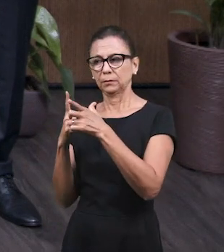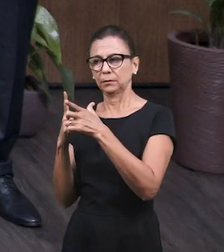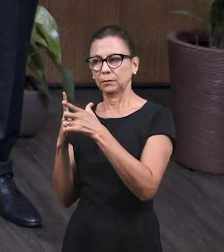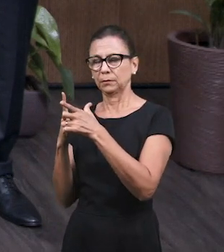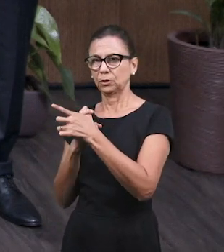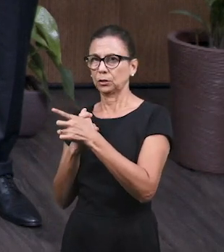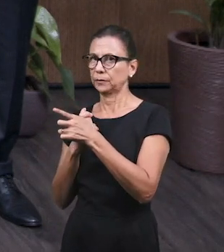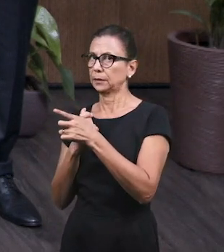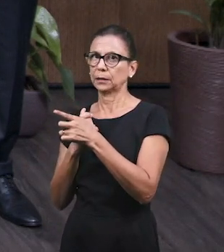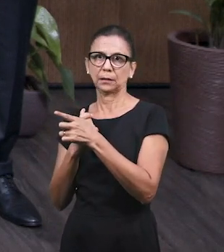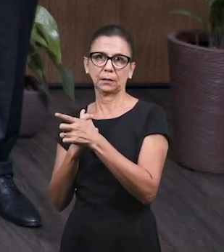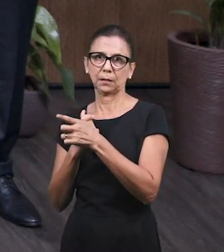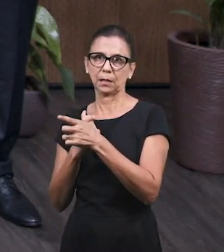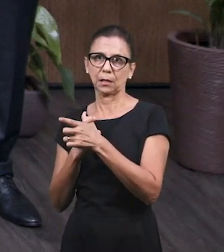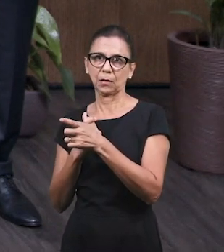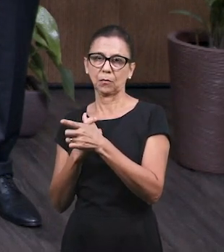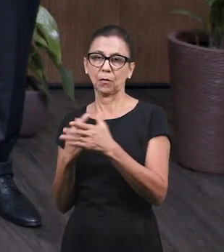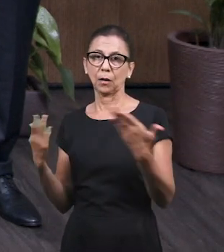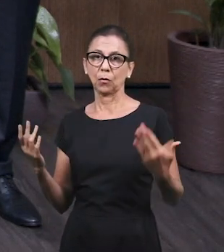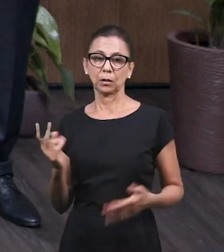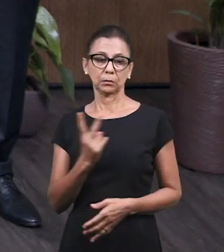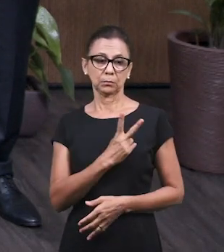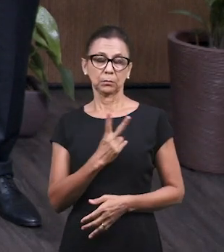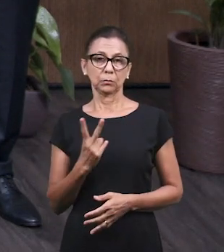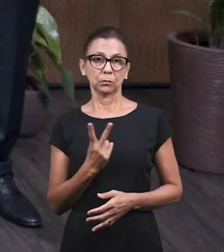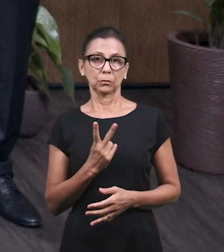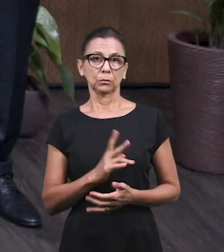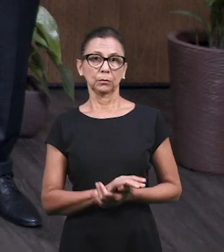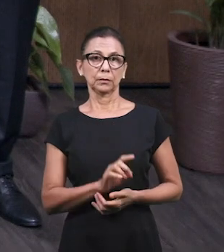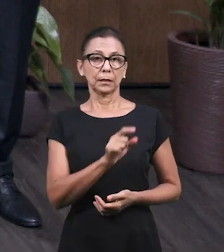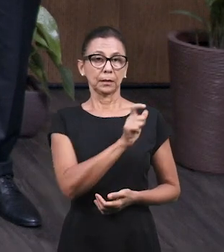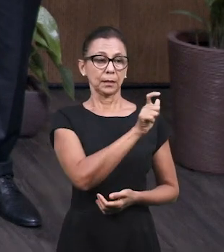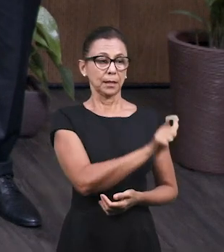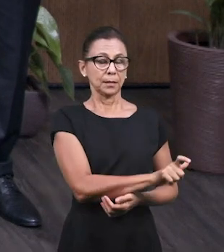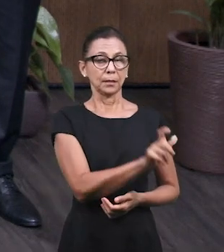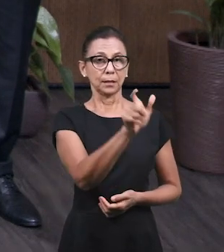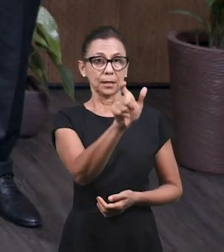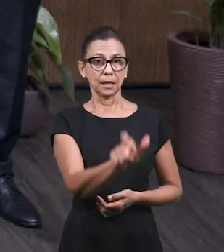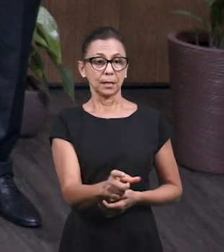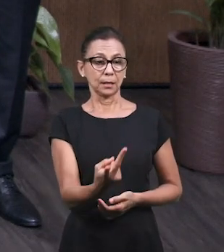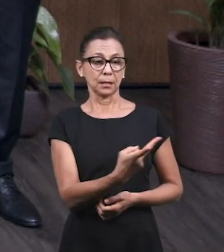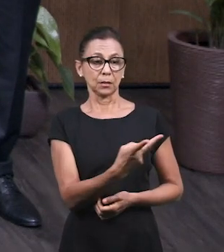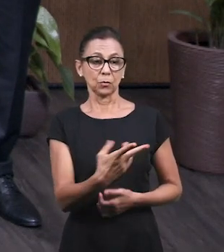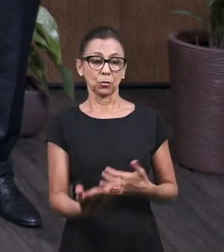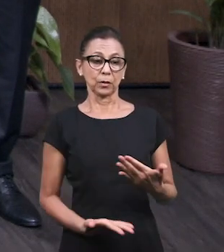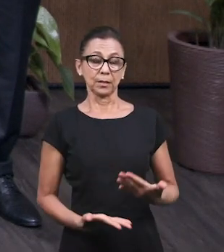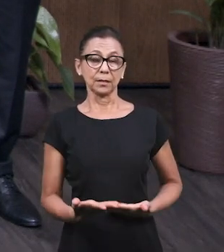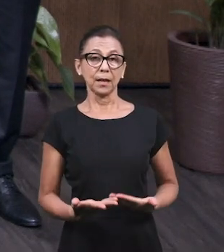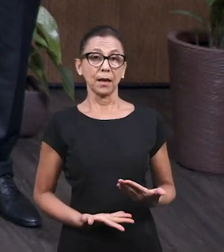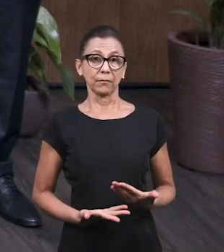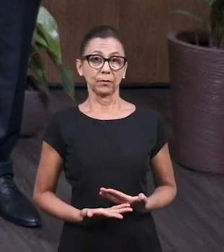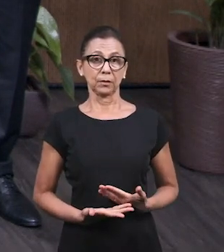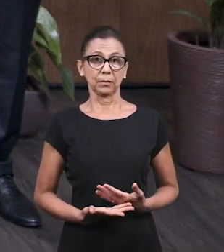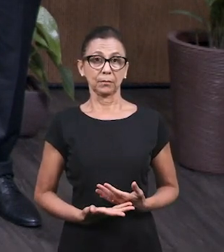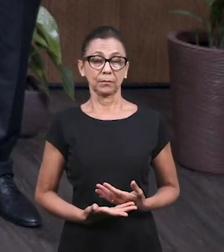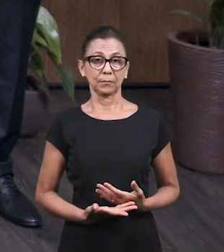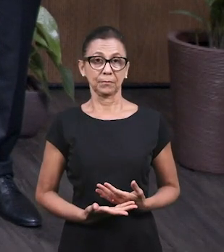une dette entre le roi et son serviteur. Observez bien.